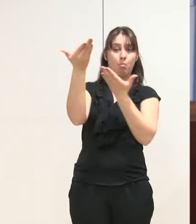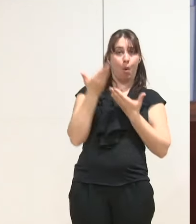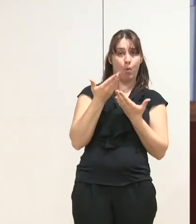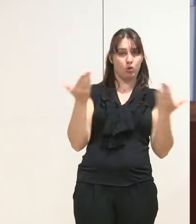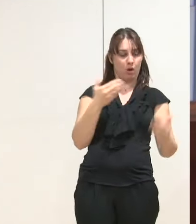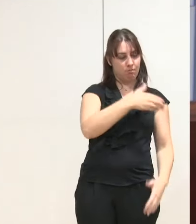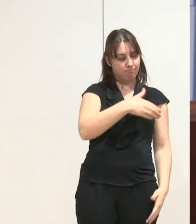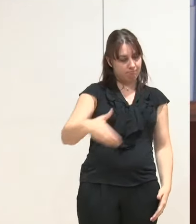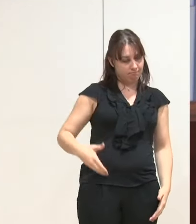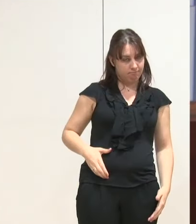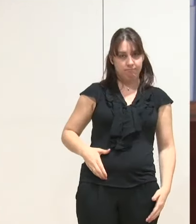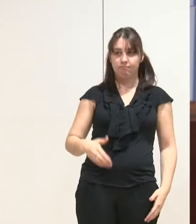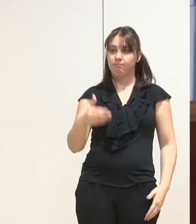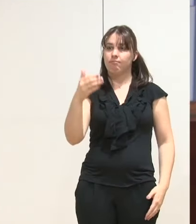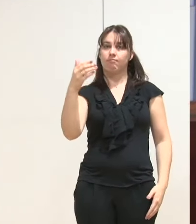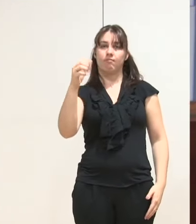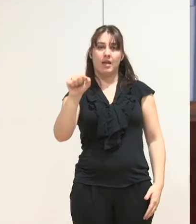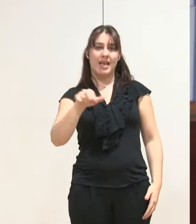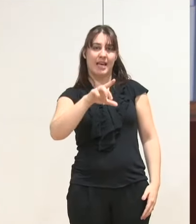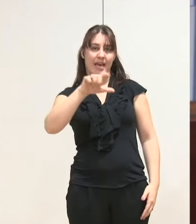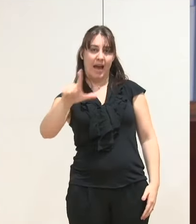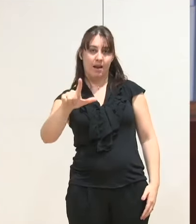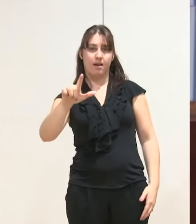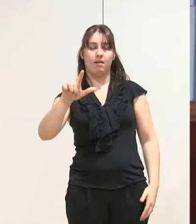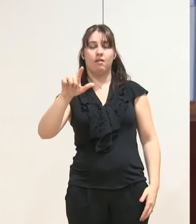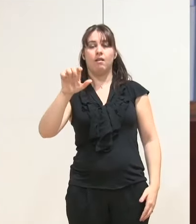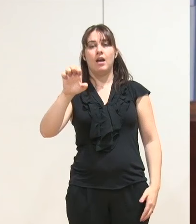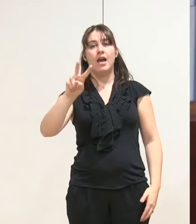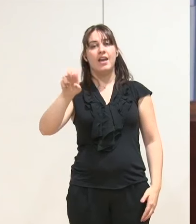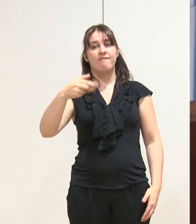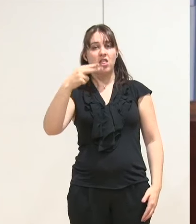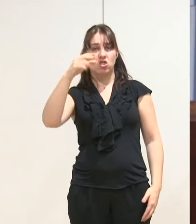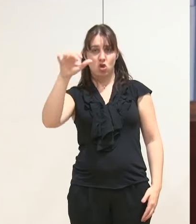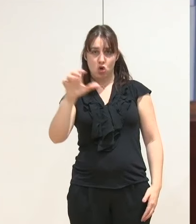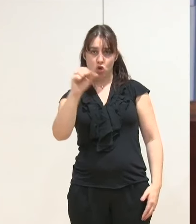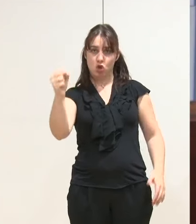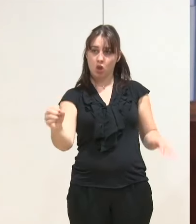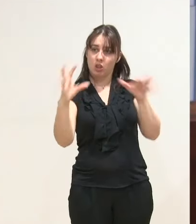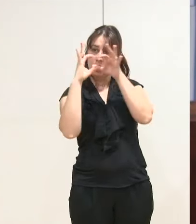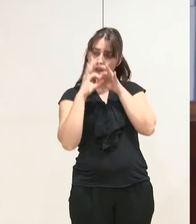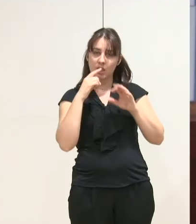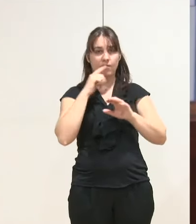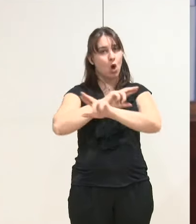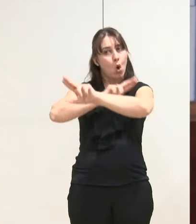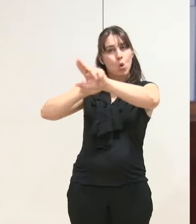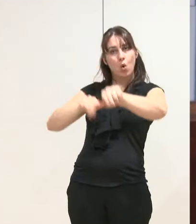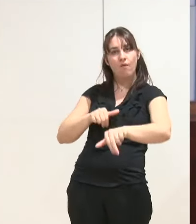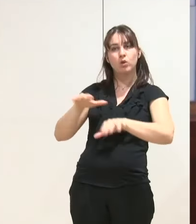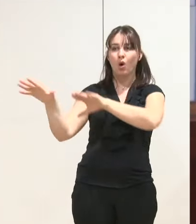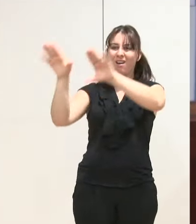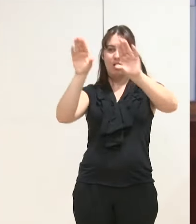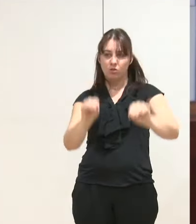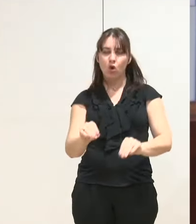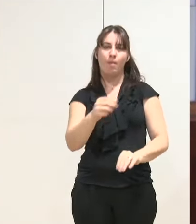Grenoble et la CRL EV Jos une convention d'occupation du domaine public l'autorisant